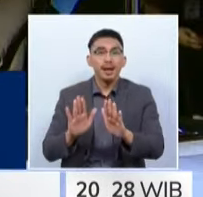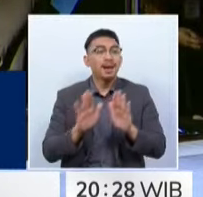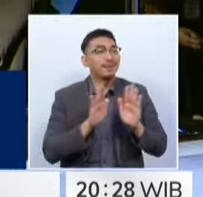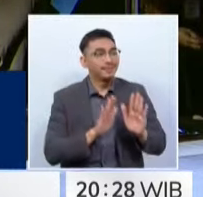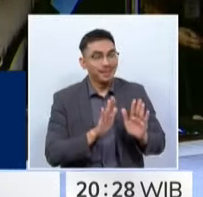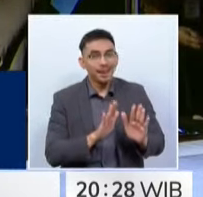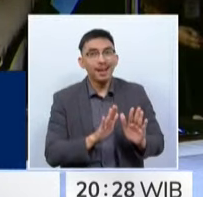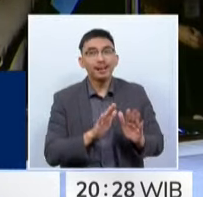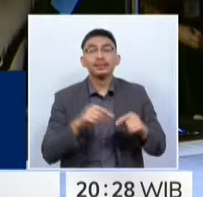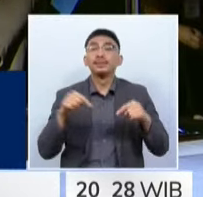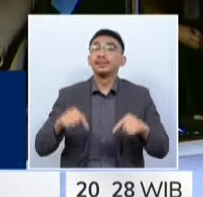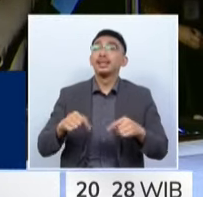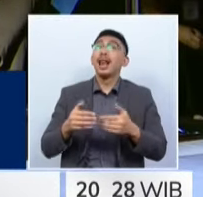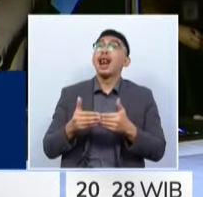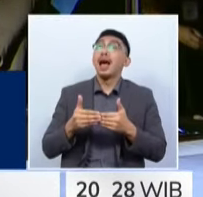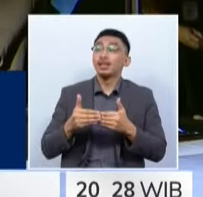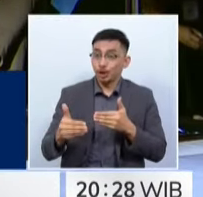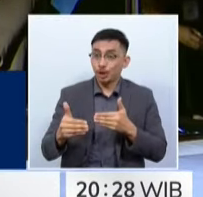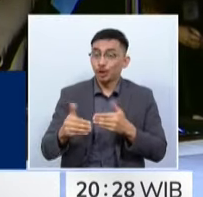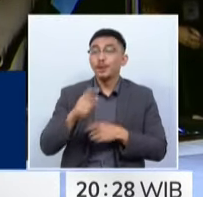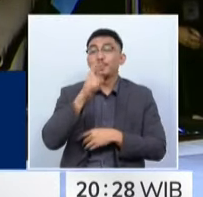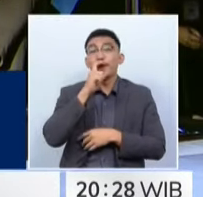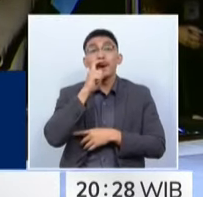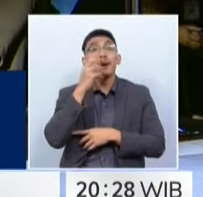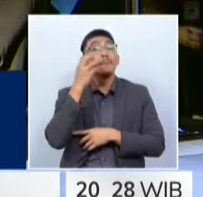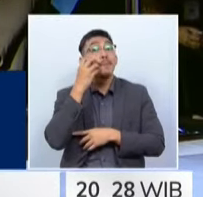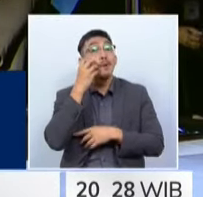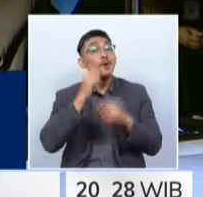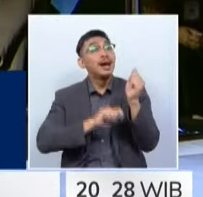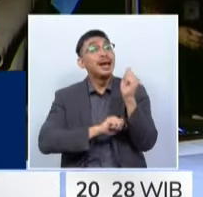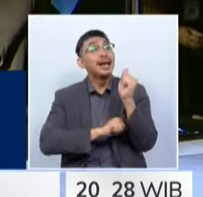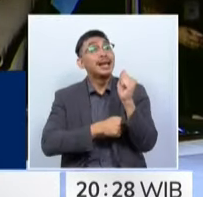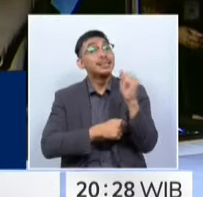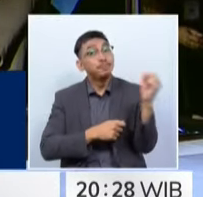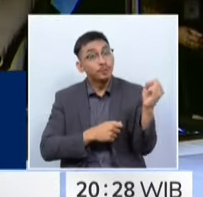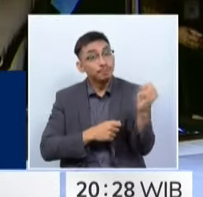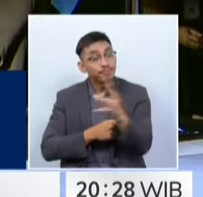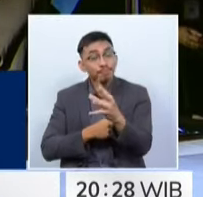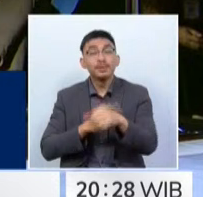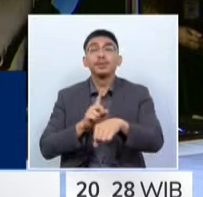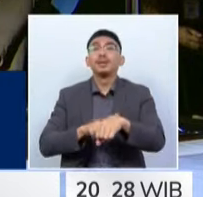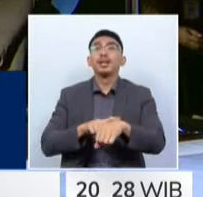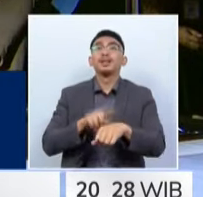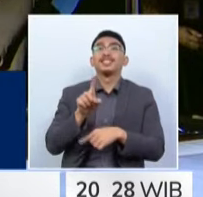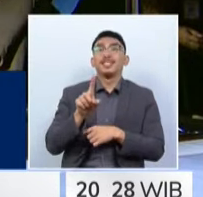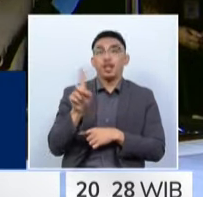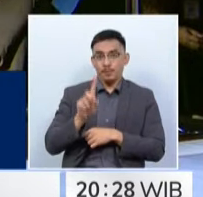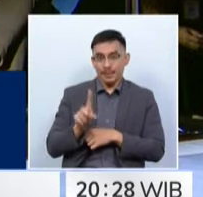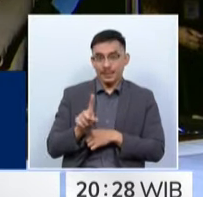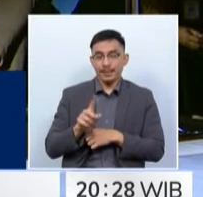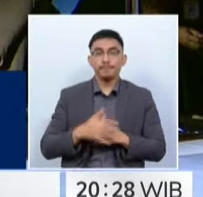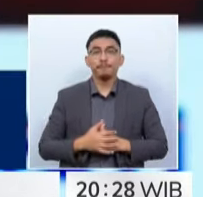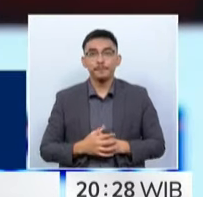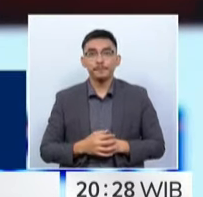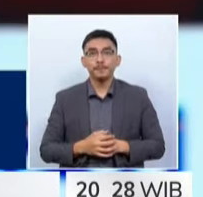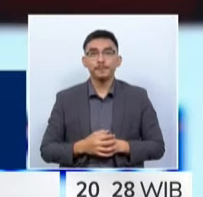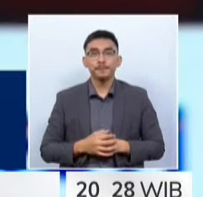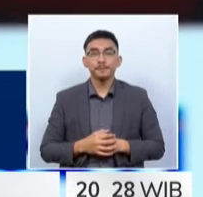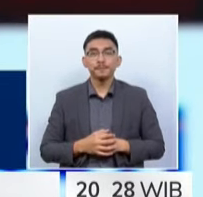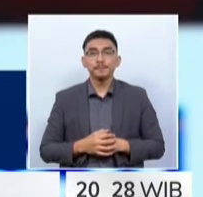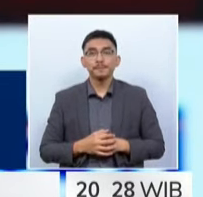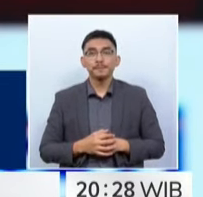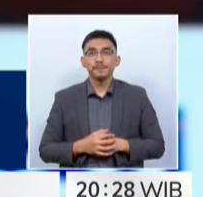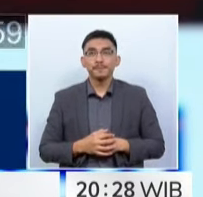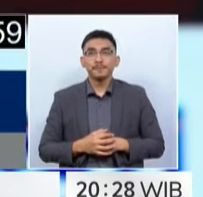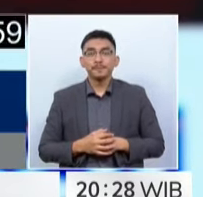kita lanjutkan Pak Prabowo untuk menanggapi jawaban dari capres nomor urut 3 waktu Bapak 1 menit dimulai dari bapak berbicara jadi